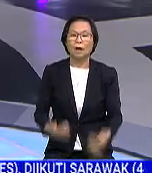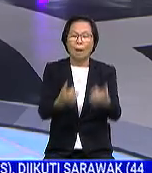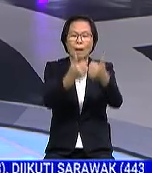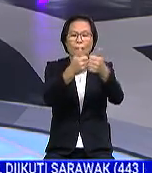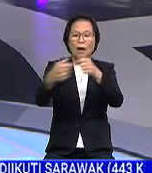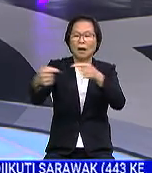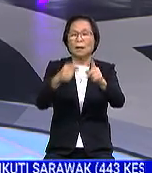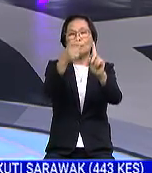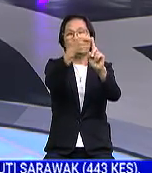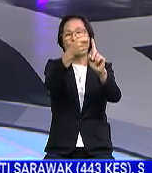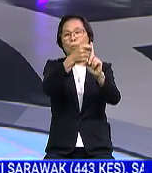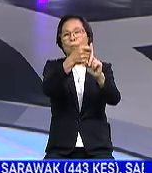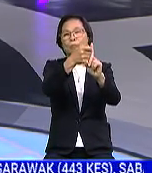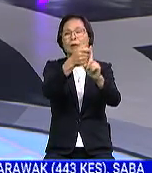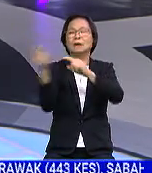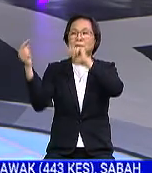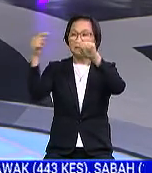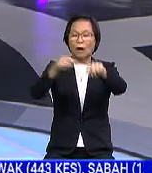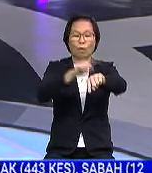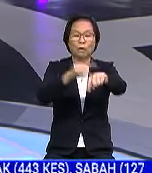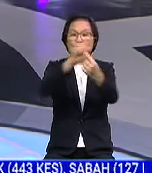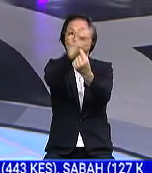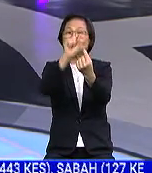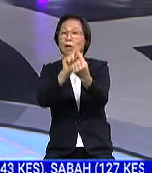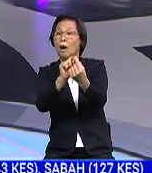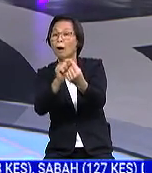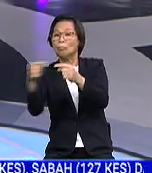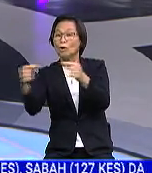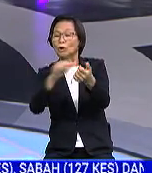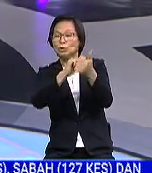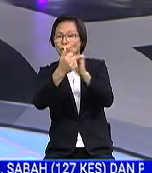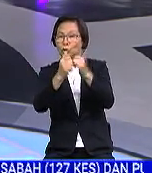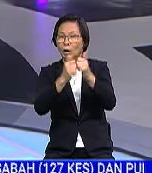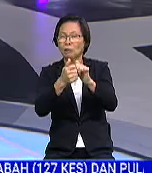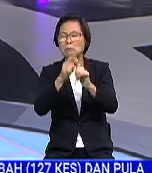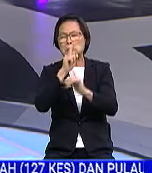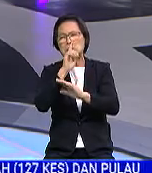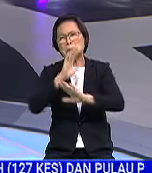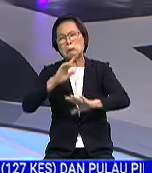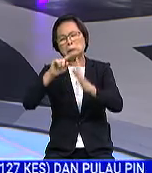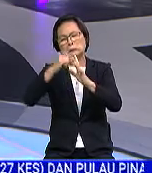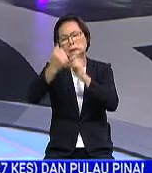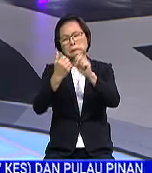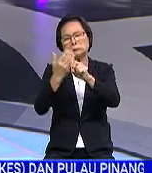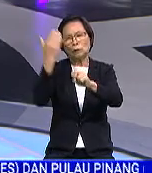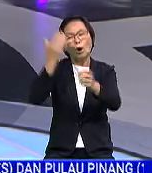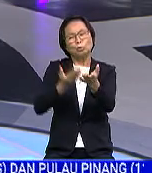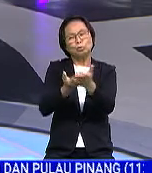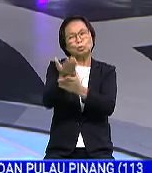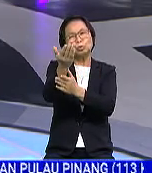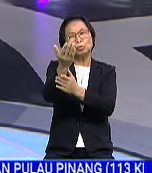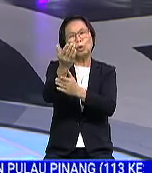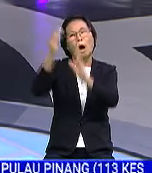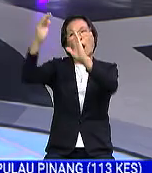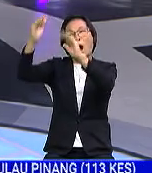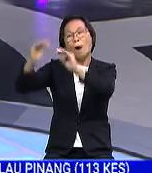Kejohanan Liga Bola Jaring NSL hadir pada waktu tepat setelah Liga Sukan sepi sejak tahun lalu. Ia sekaligus memberi seribu